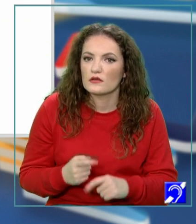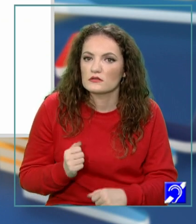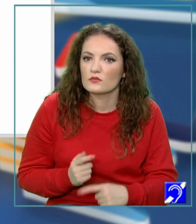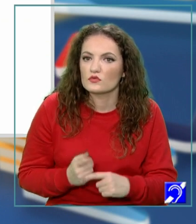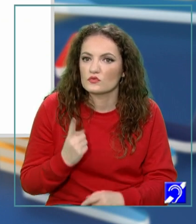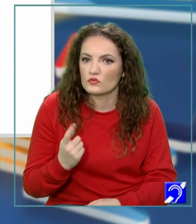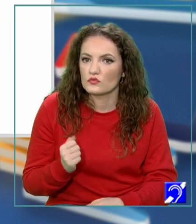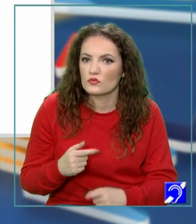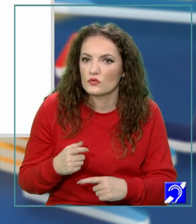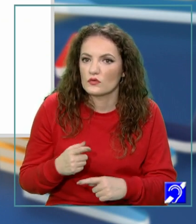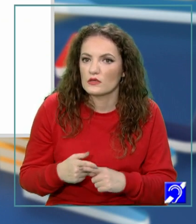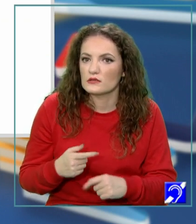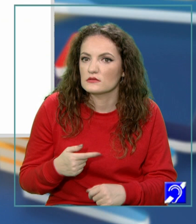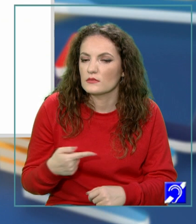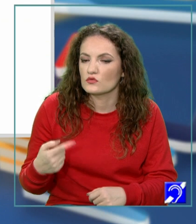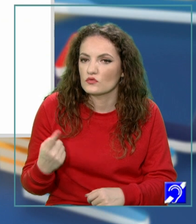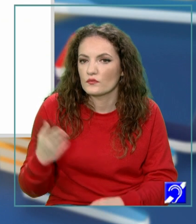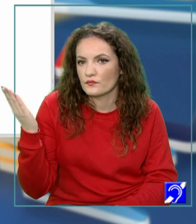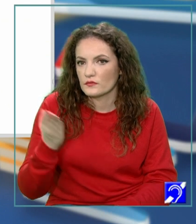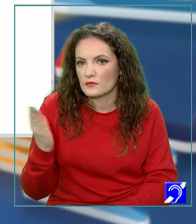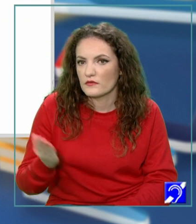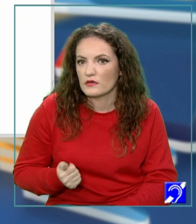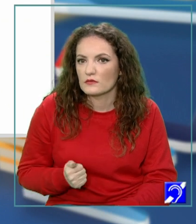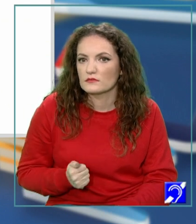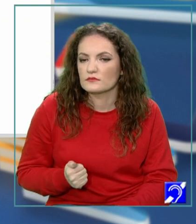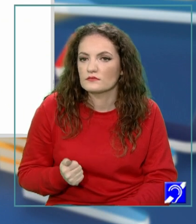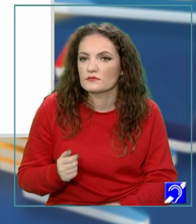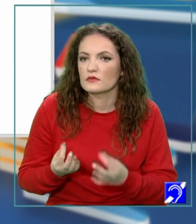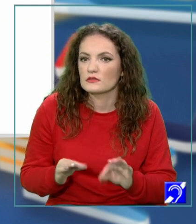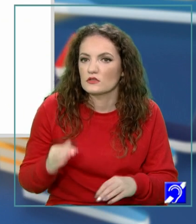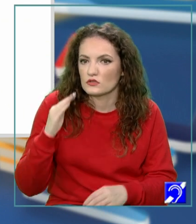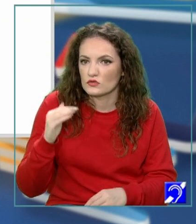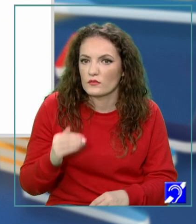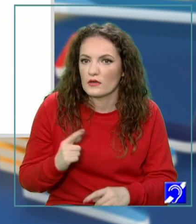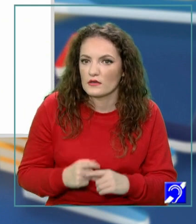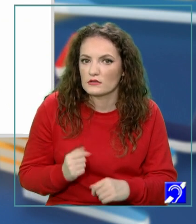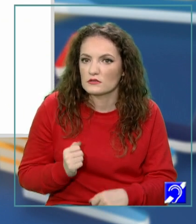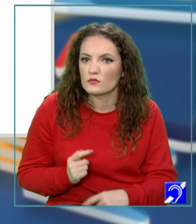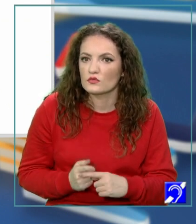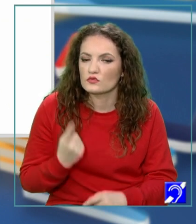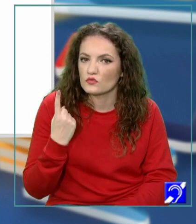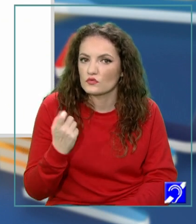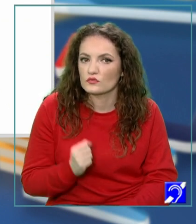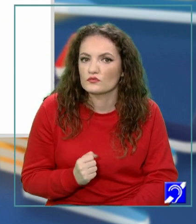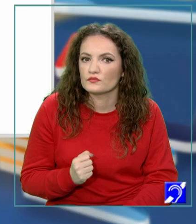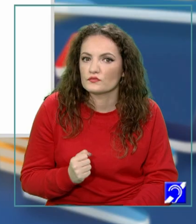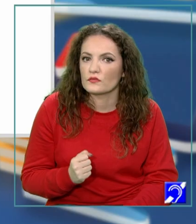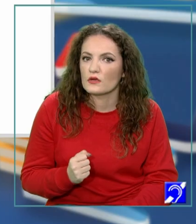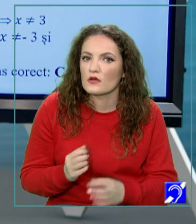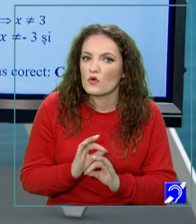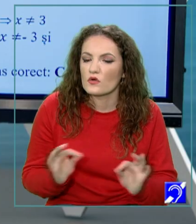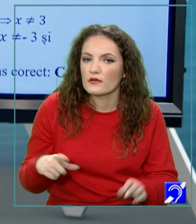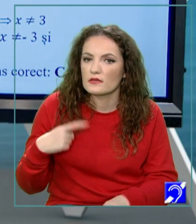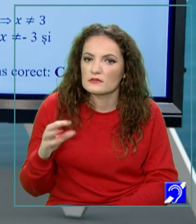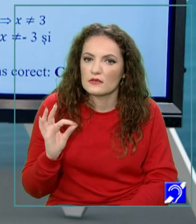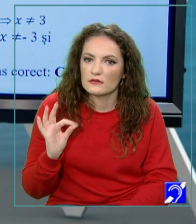final, pentru că x minus 1 se simplifică cu x minus 1 și îmi dă 10 supra x plus 1. Deci rezultatul meu corect este punctul D.